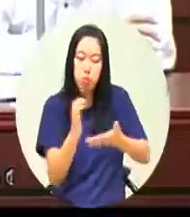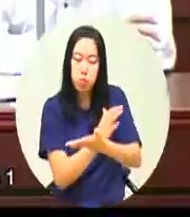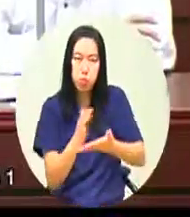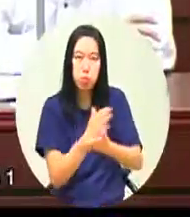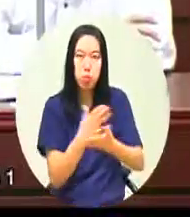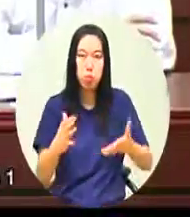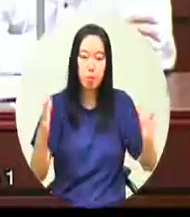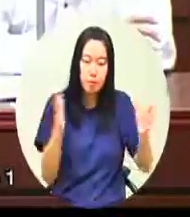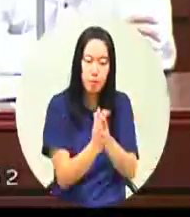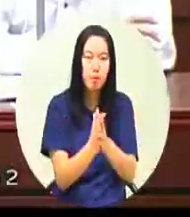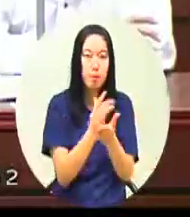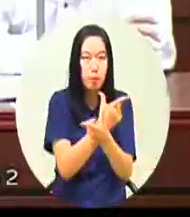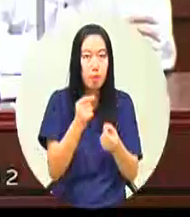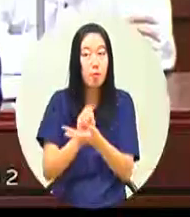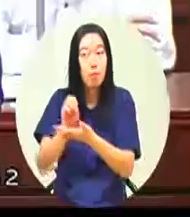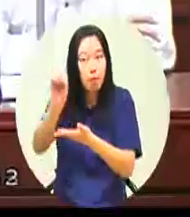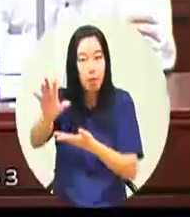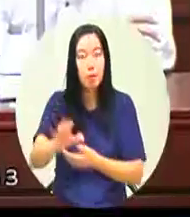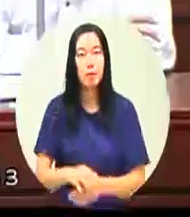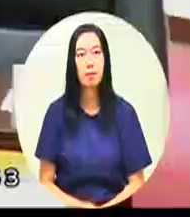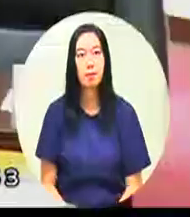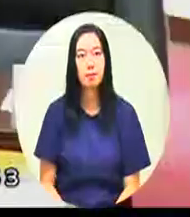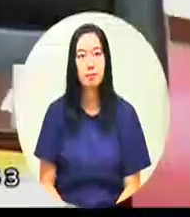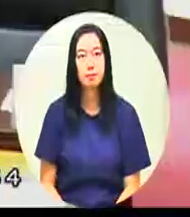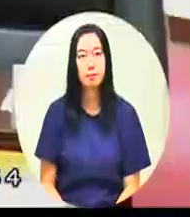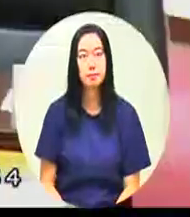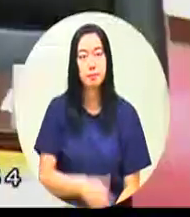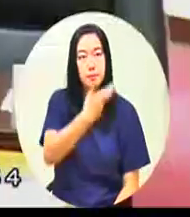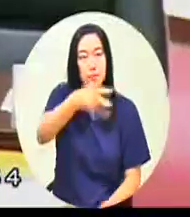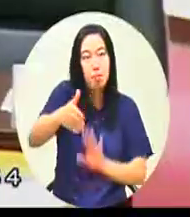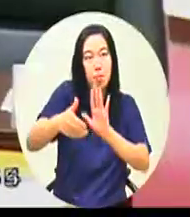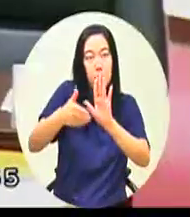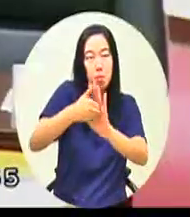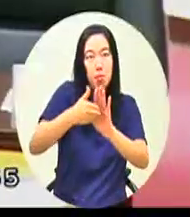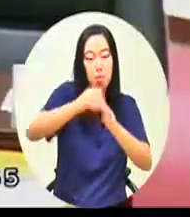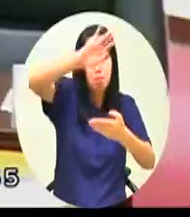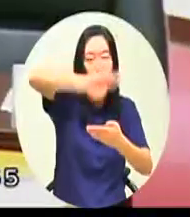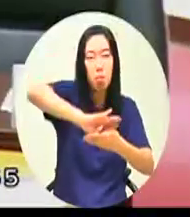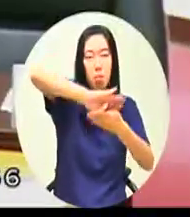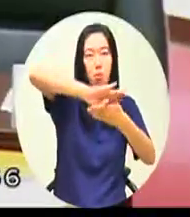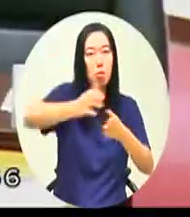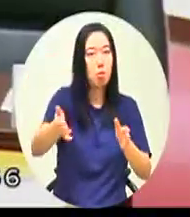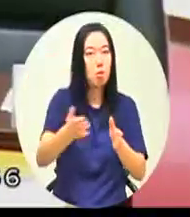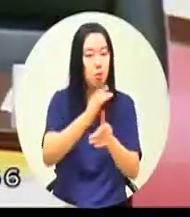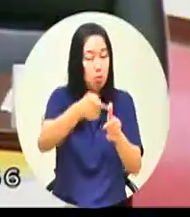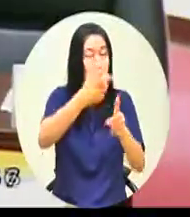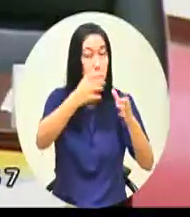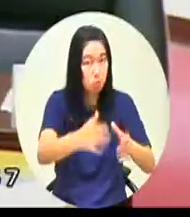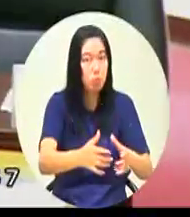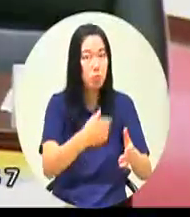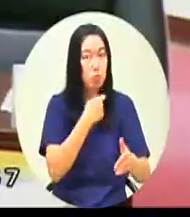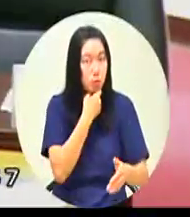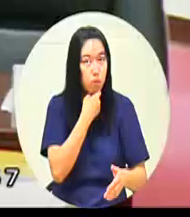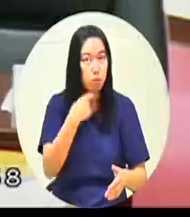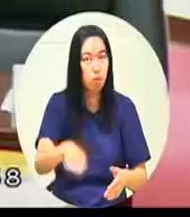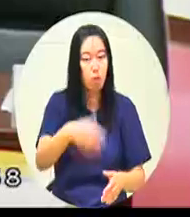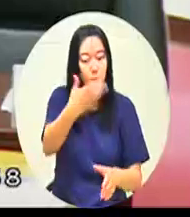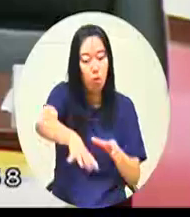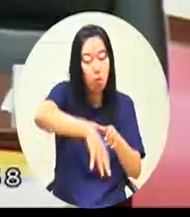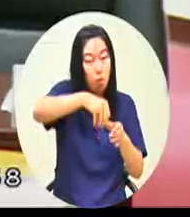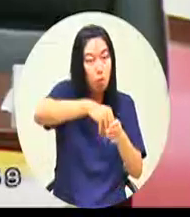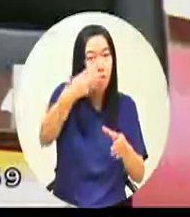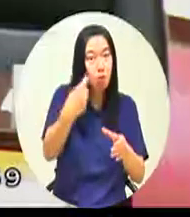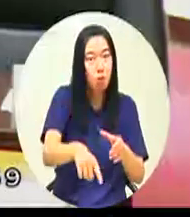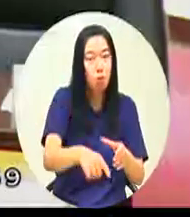报告。 好，那个防水闸门可能要先做了、啊、当然是那个抽水站，因为就